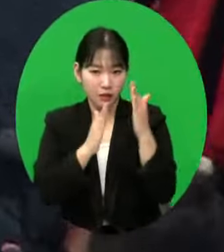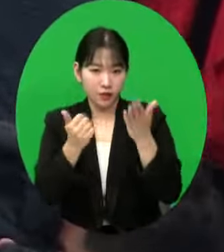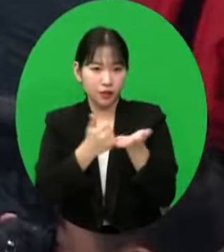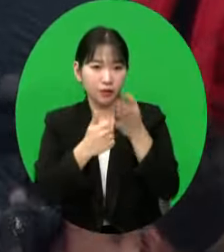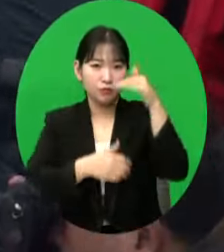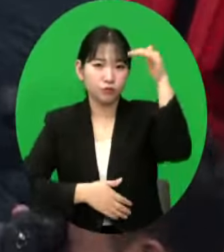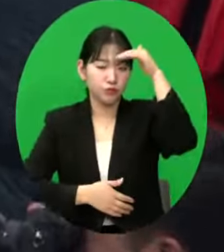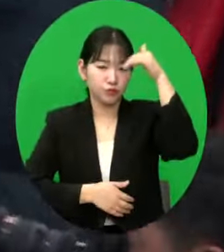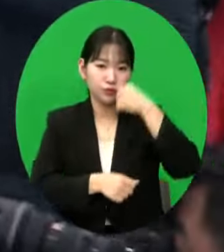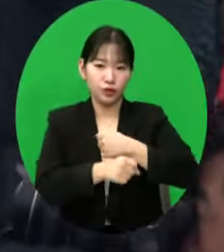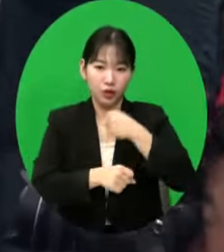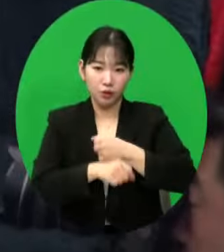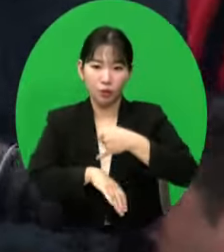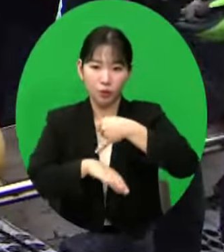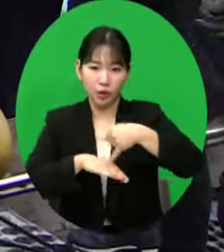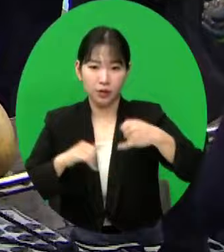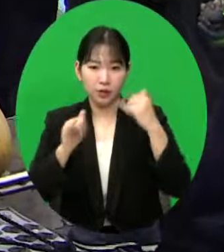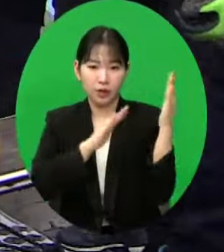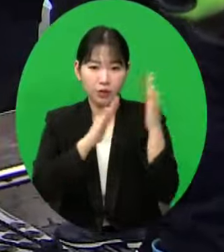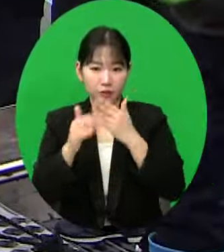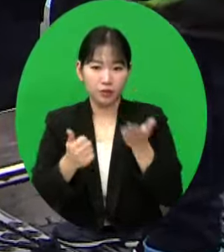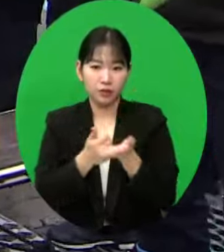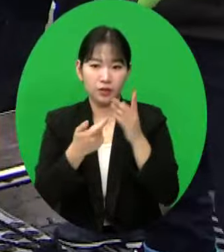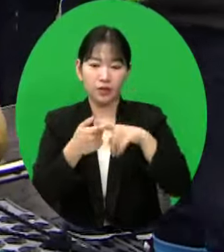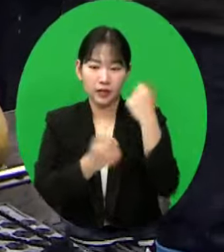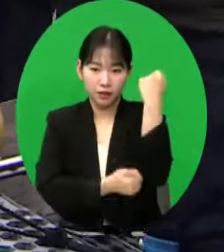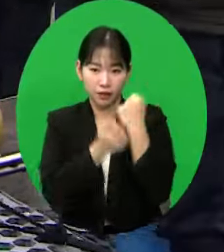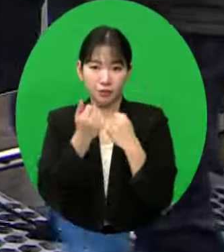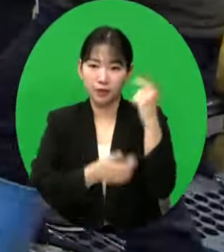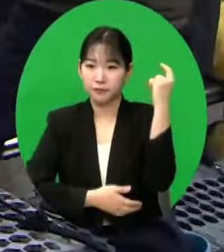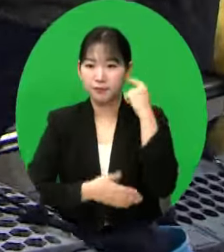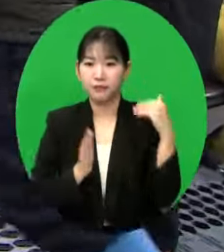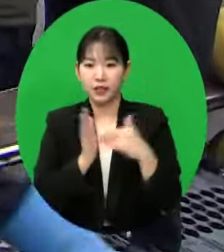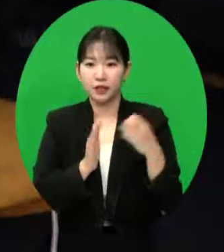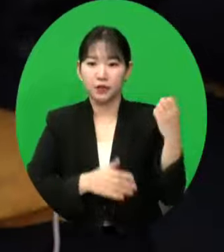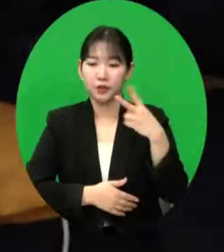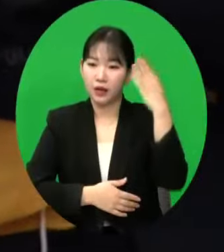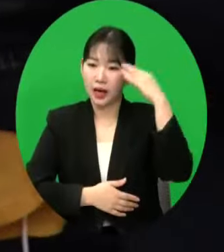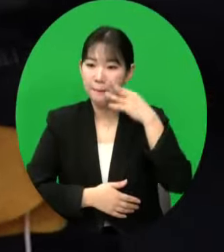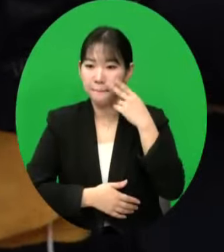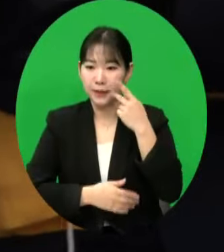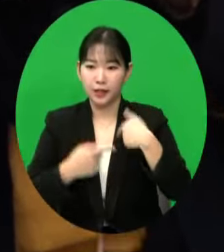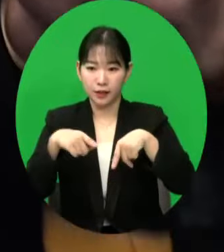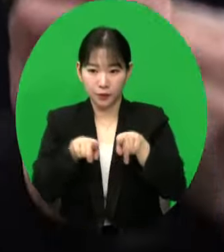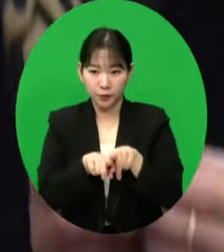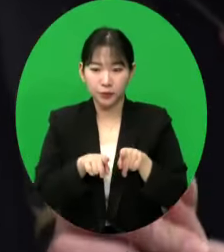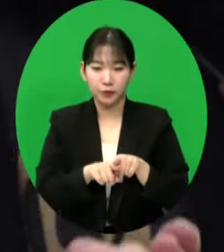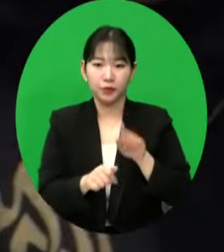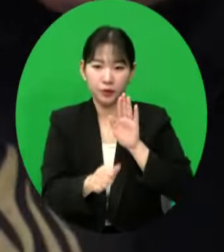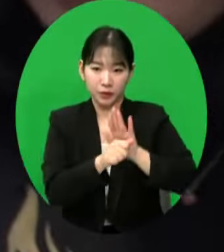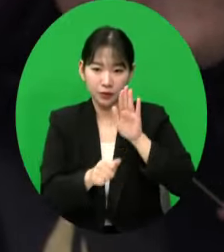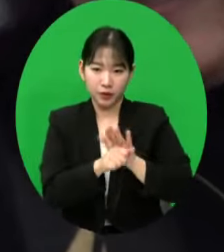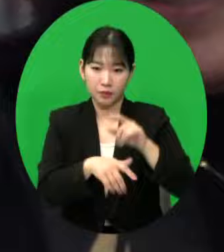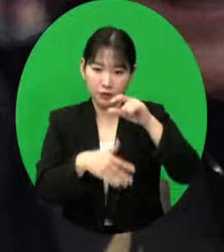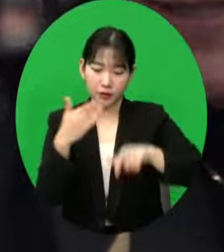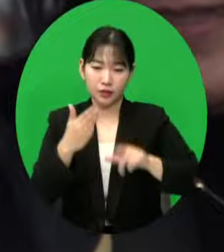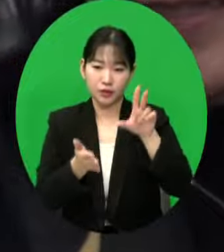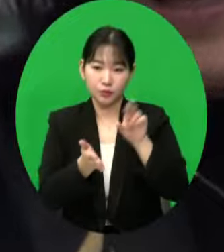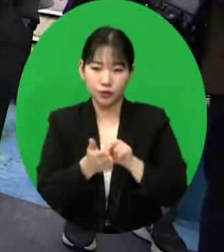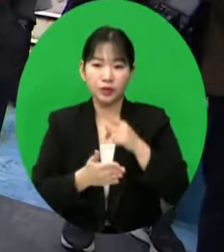둘러보고 완도군 해조류 양식에 대한 설명을 들었습니다. 또 한미 공동 협력 프로젝트가 차질 없이